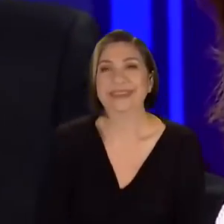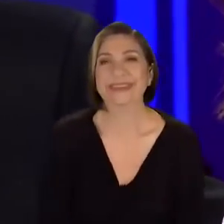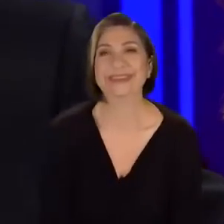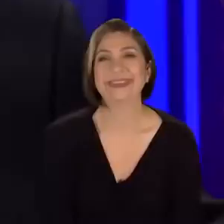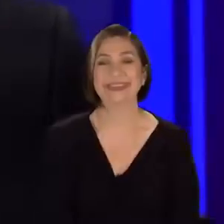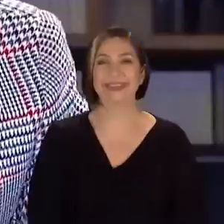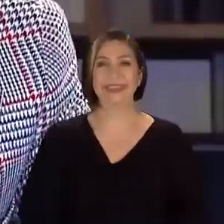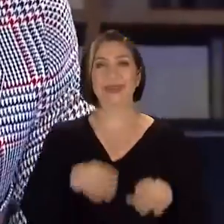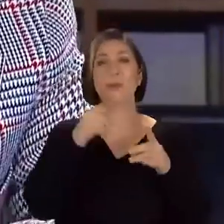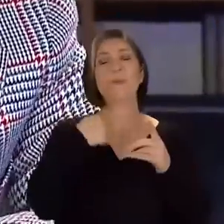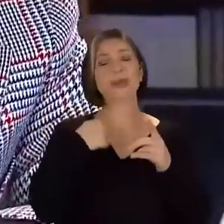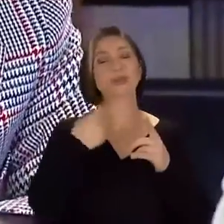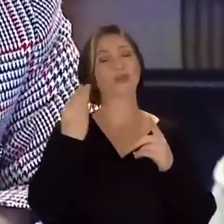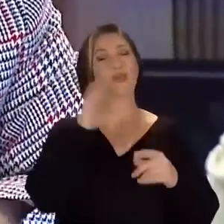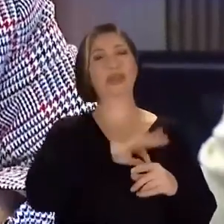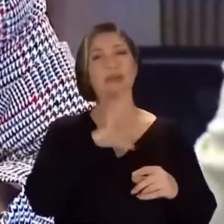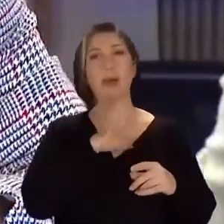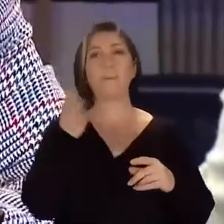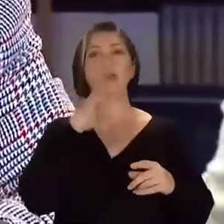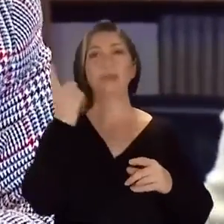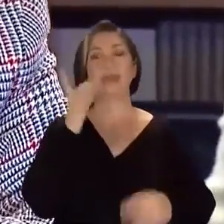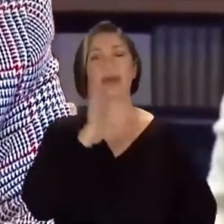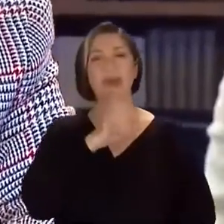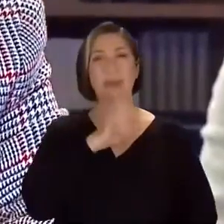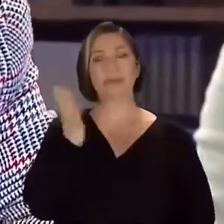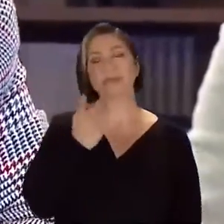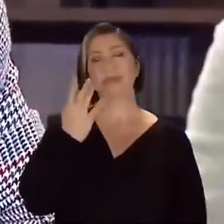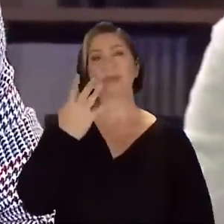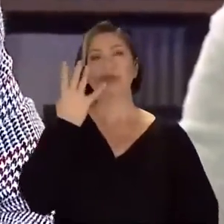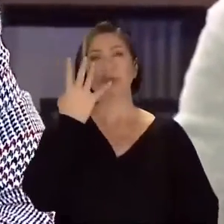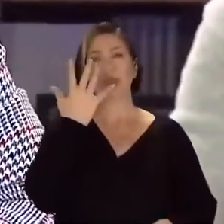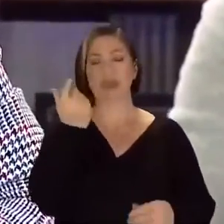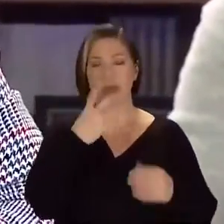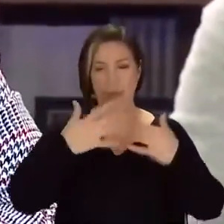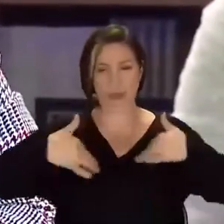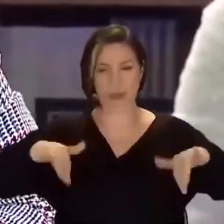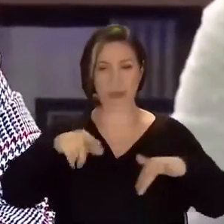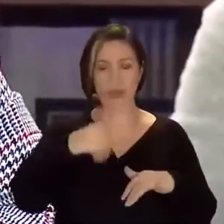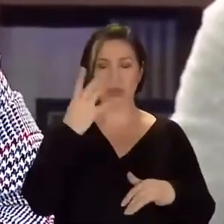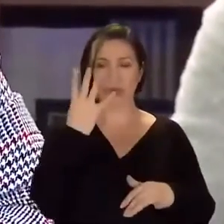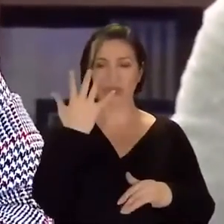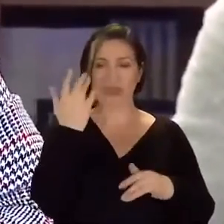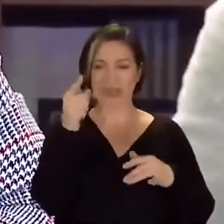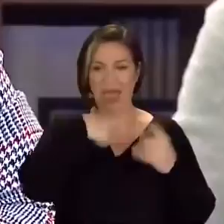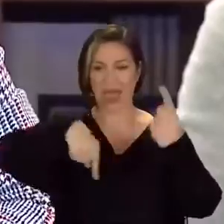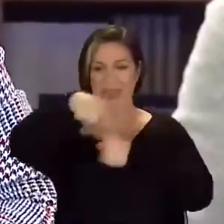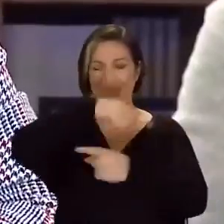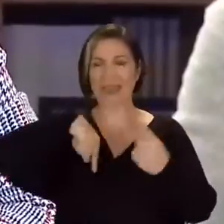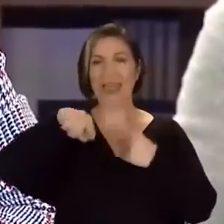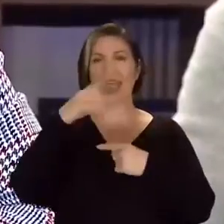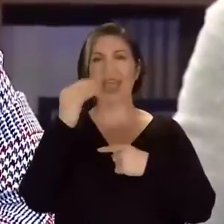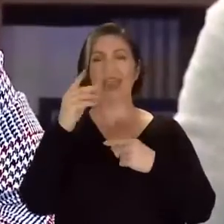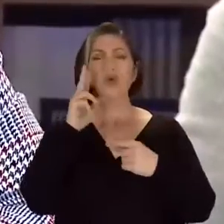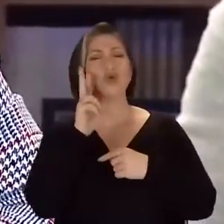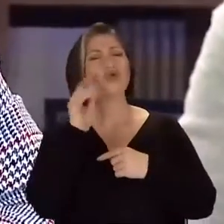Daraltmış oldun. İşlemesinde büyük yarar var. Çünkü bir, başka bir şey daha var. Yani mesela diyelim ki bir 4-5 kişi oturuyor. Bu 4-5 kişi arasından yani en